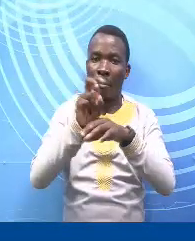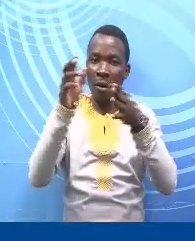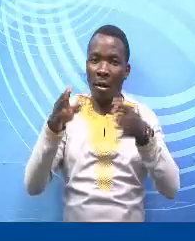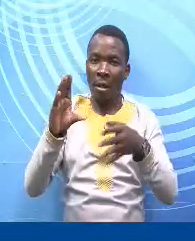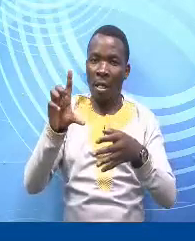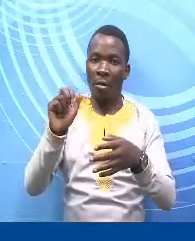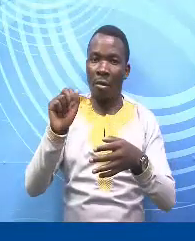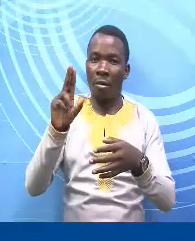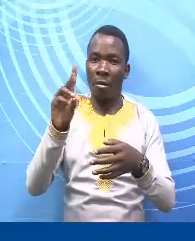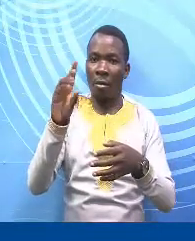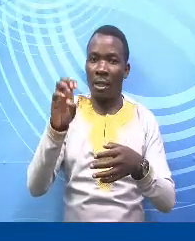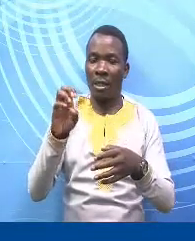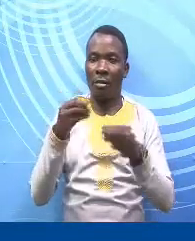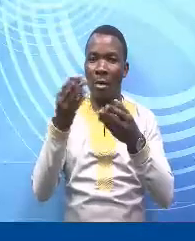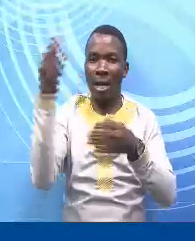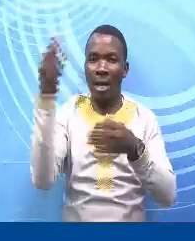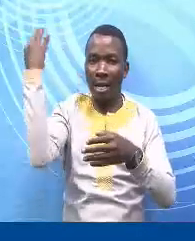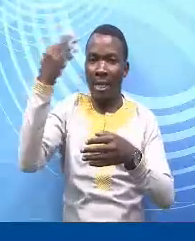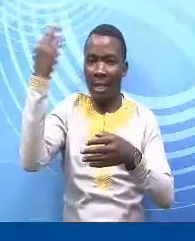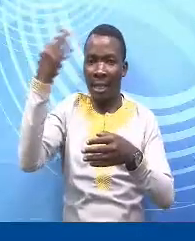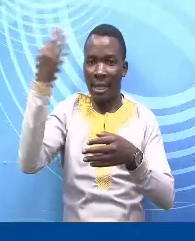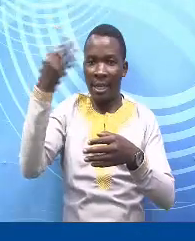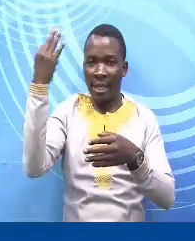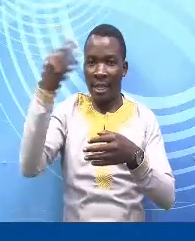abagezaho ikiganiro kivuga butumwa,